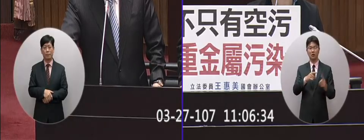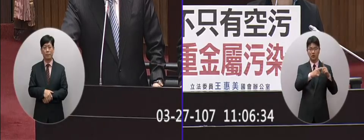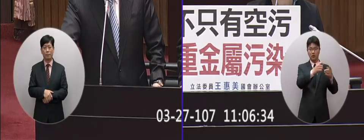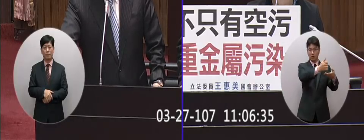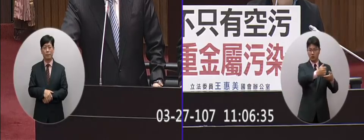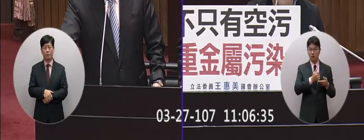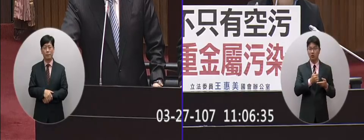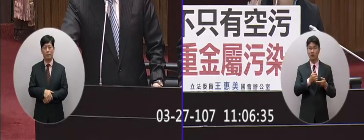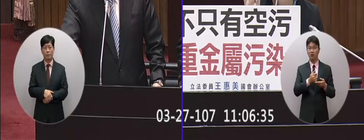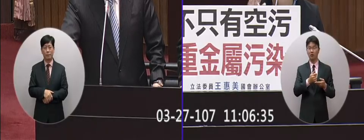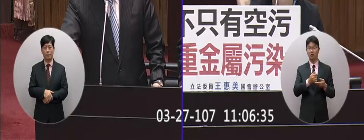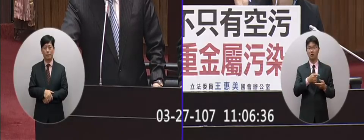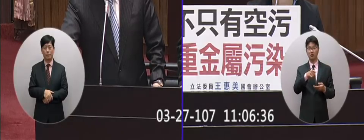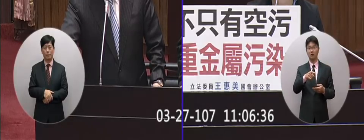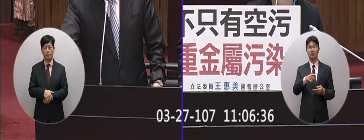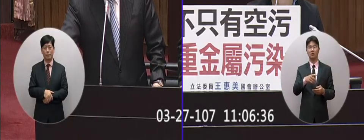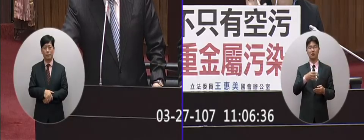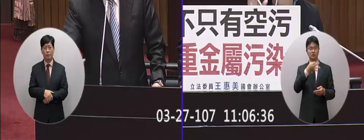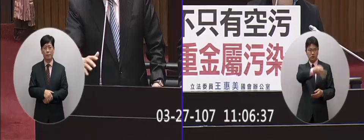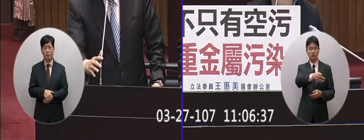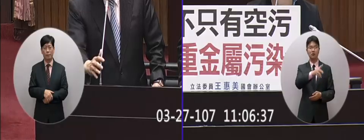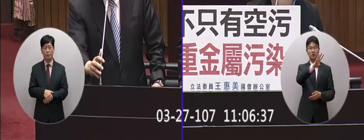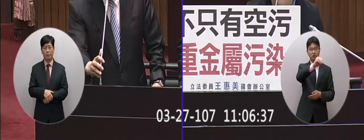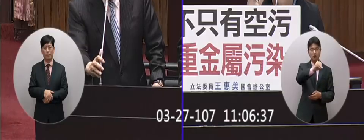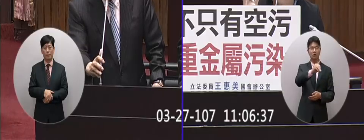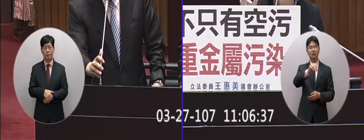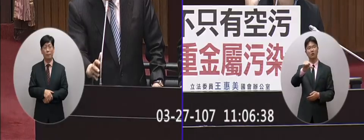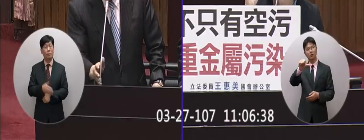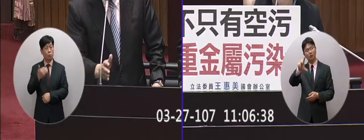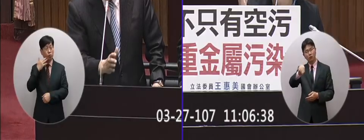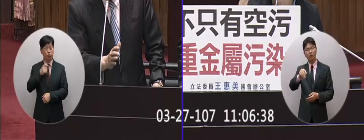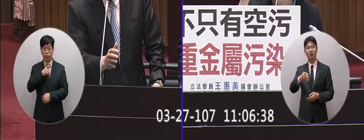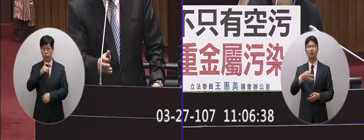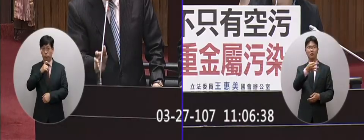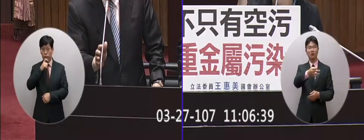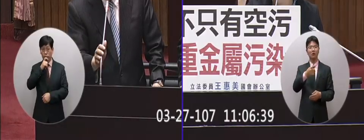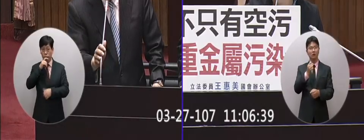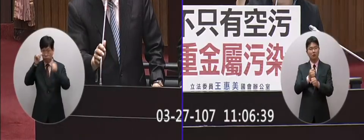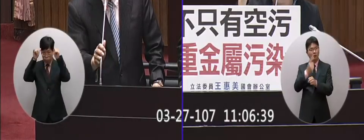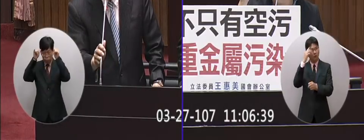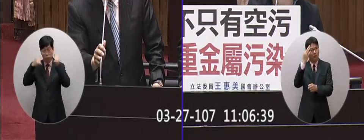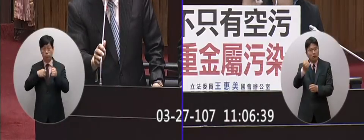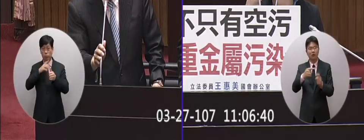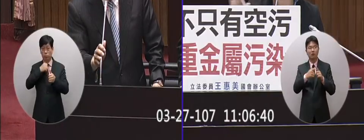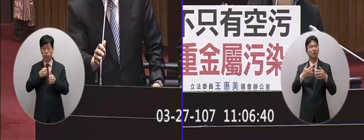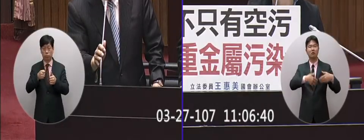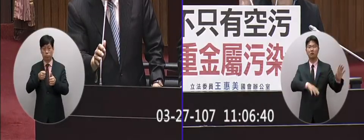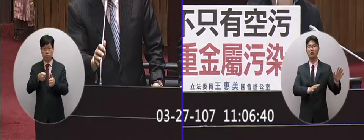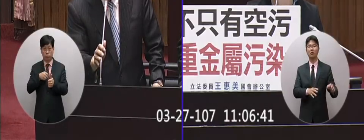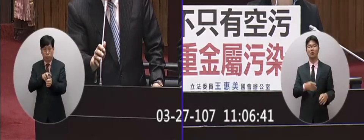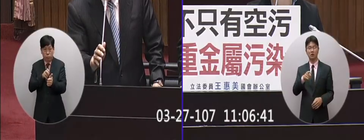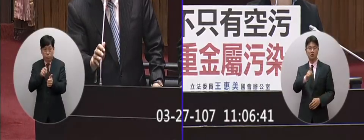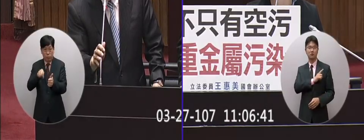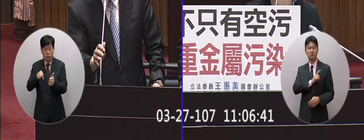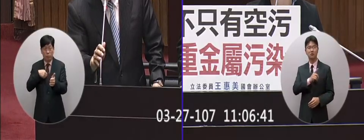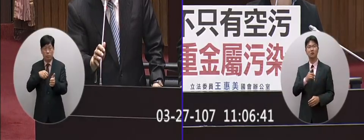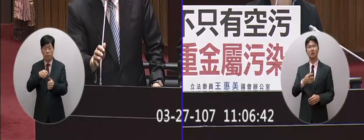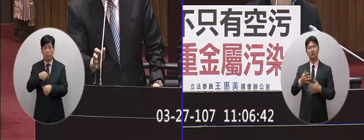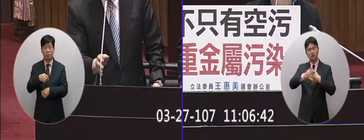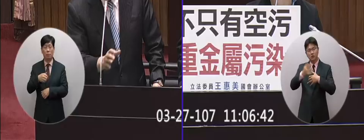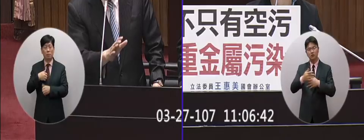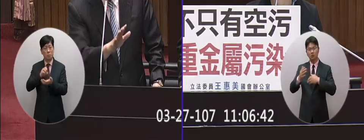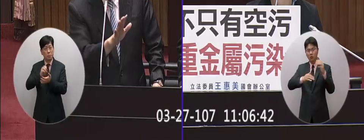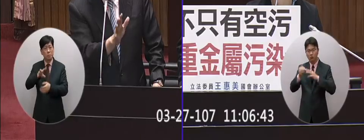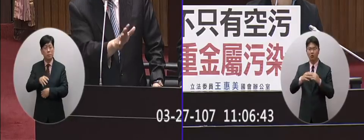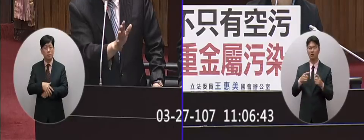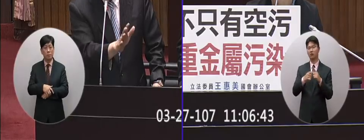4到5万，来了做没几天就走了，留不住人。 洛龙， 全家爸爸妈妈老的小的全部来做，还是不够用。 跟